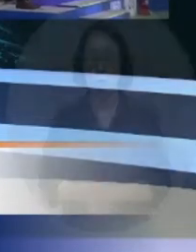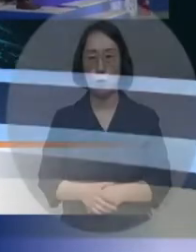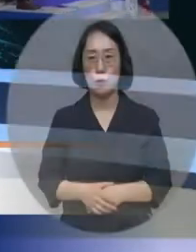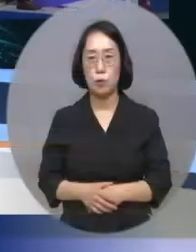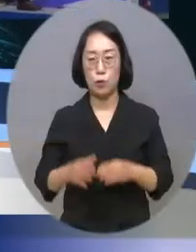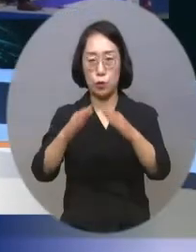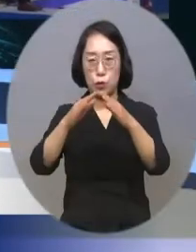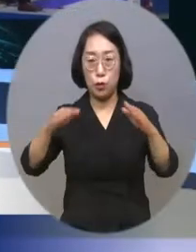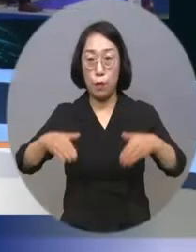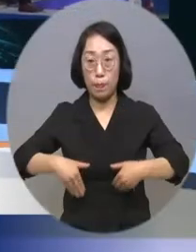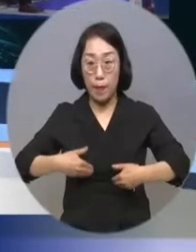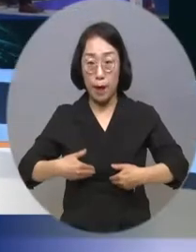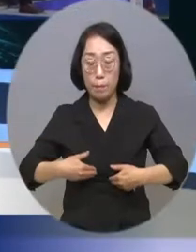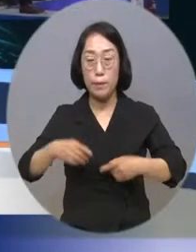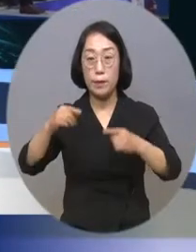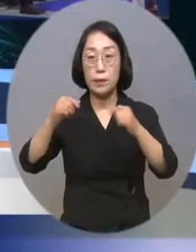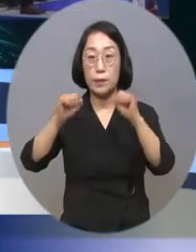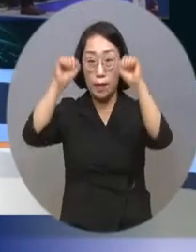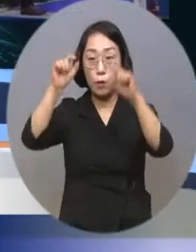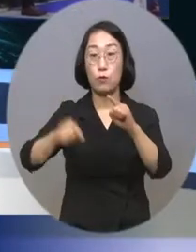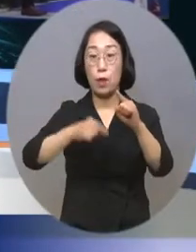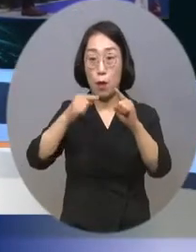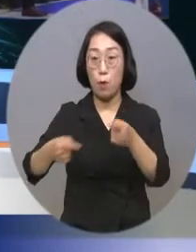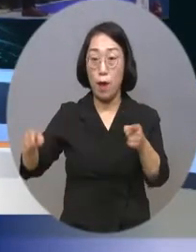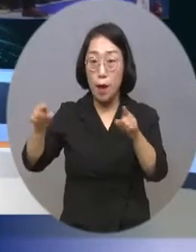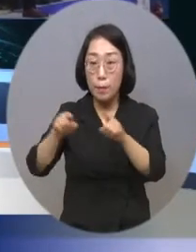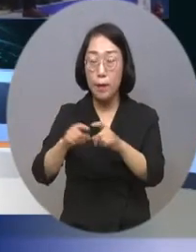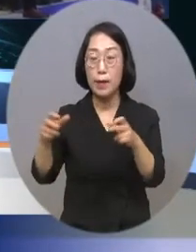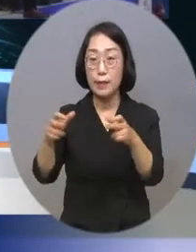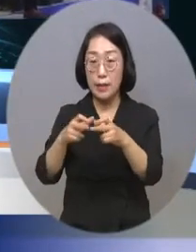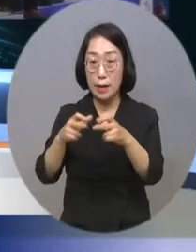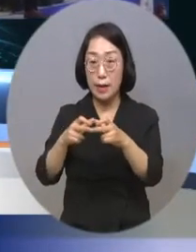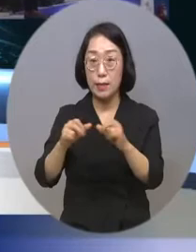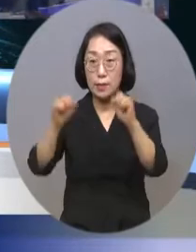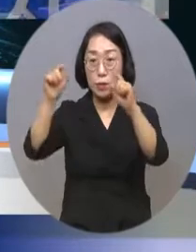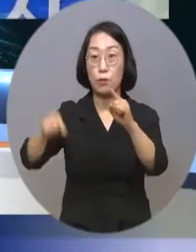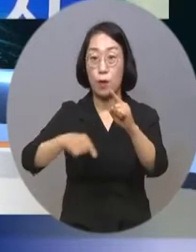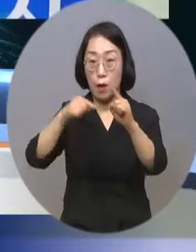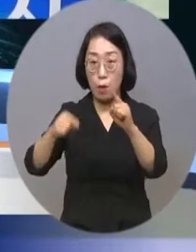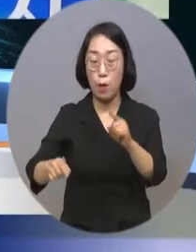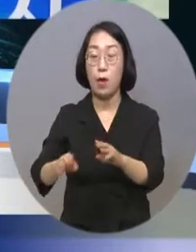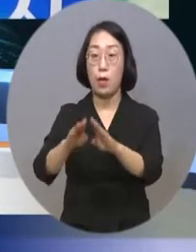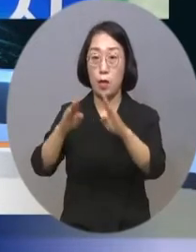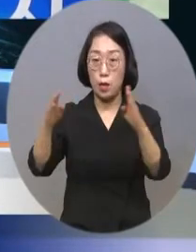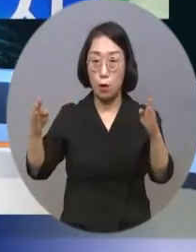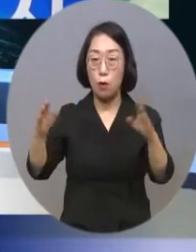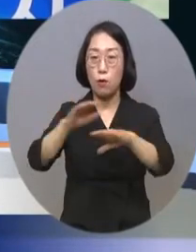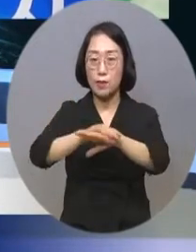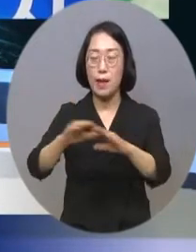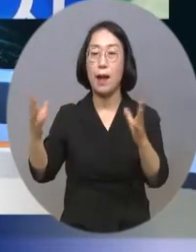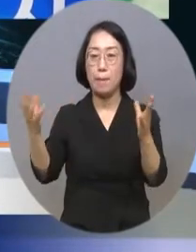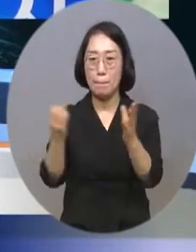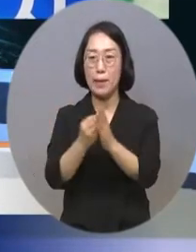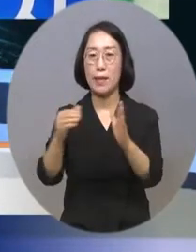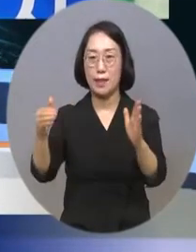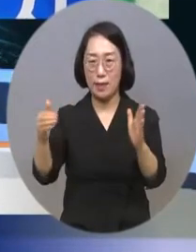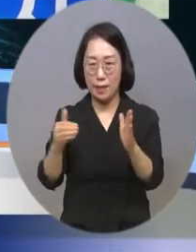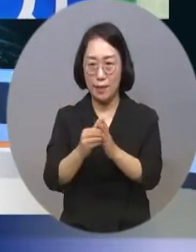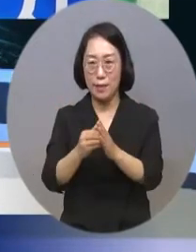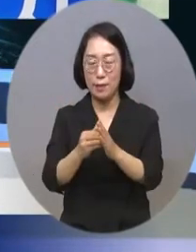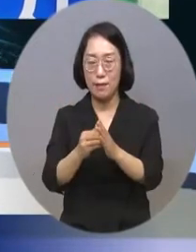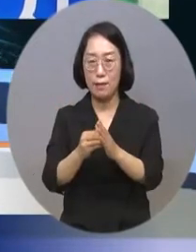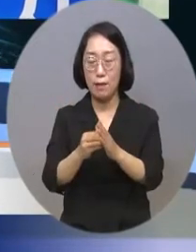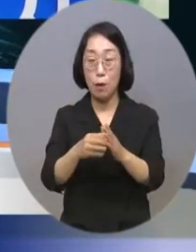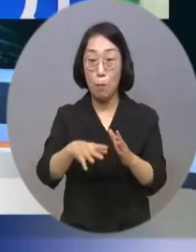전남 도민 체 정과 함께 개최된 제 30회 전남 장애인 체육대회가 성황리에 막을 내렸습니다 도민체전